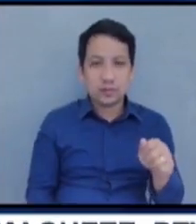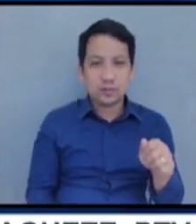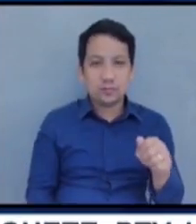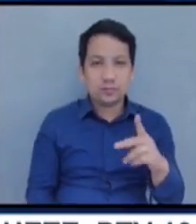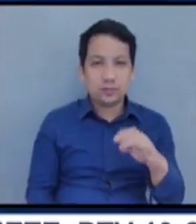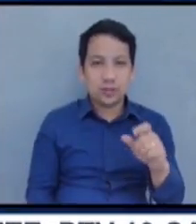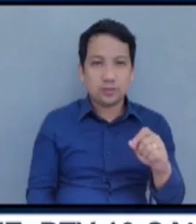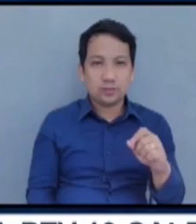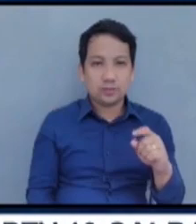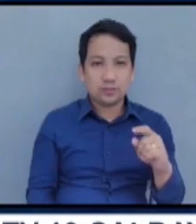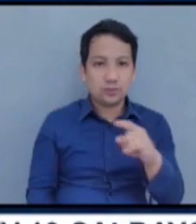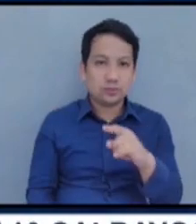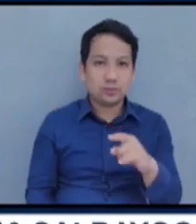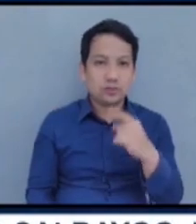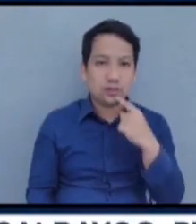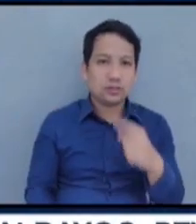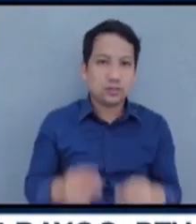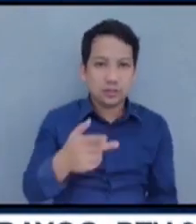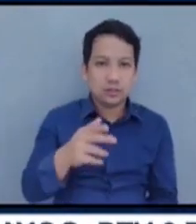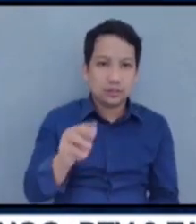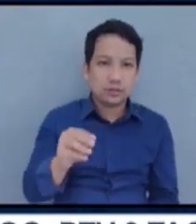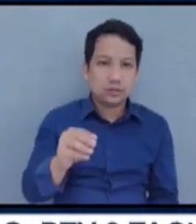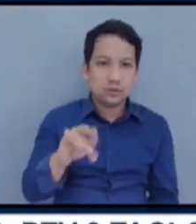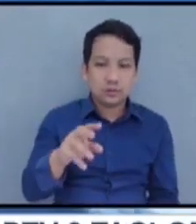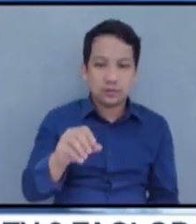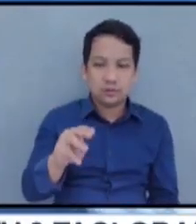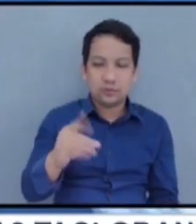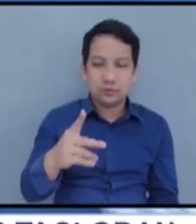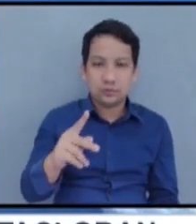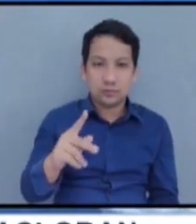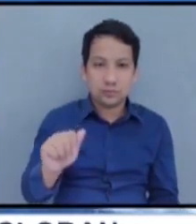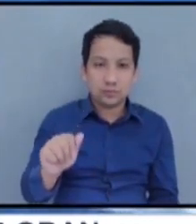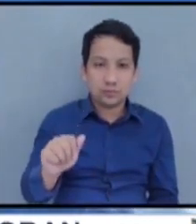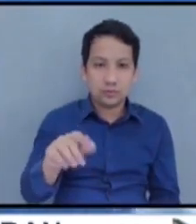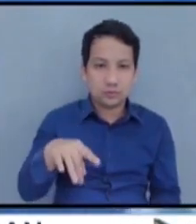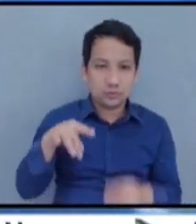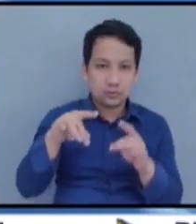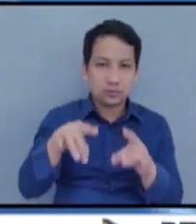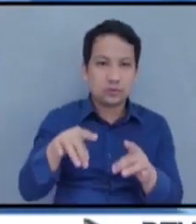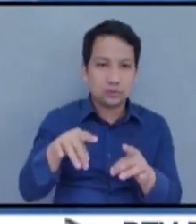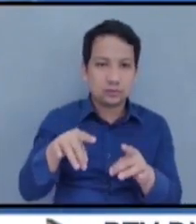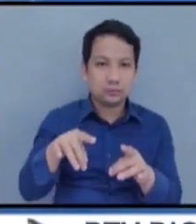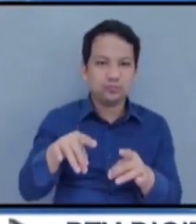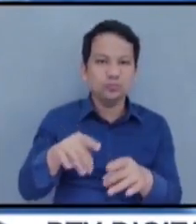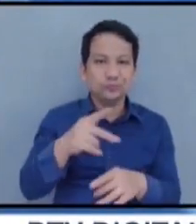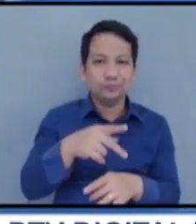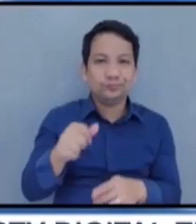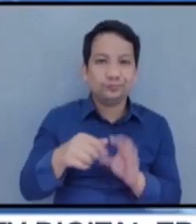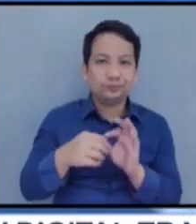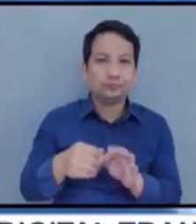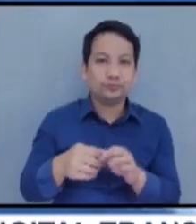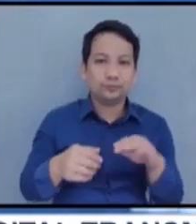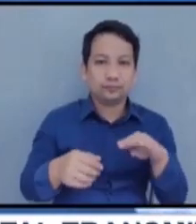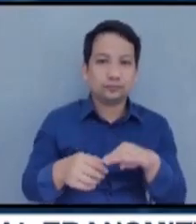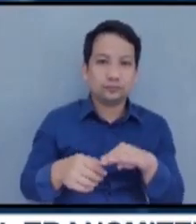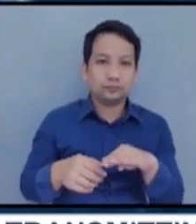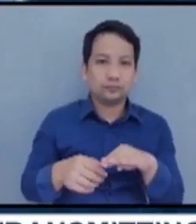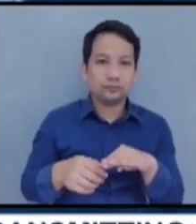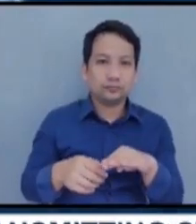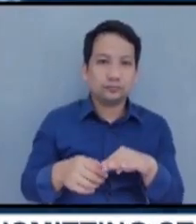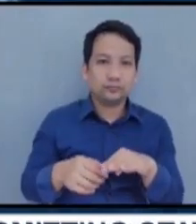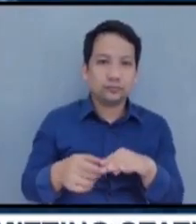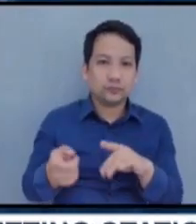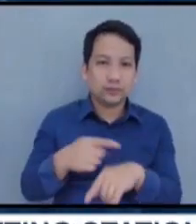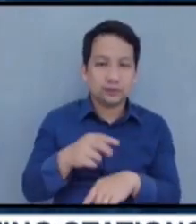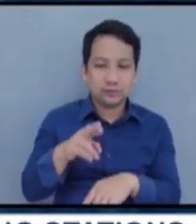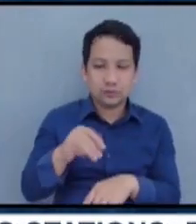rin ang HMAS Warramunga ng Royal Australian Navy, P-8A Poseidon Maritime Patrol Aircraft ng Royal